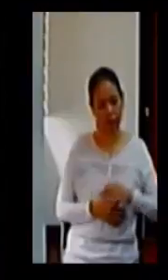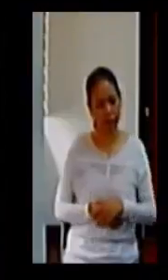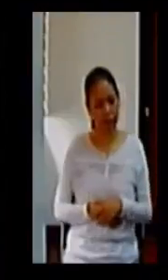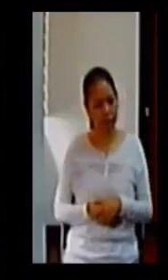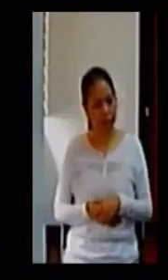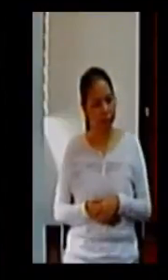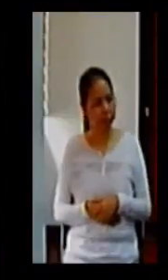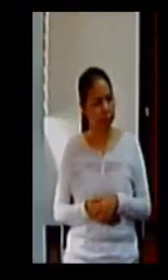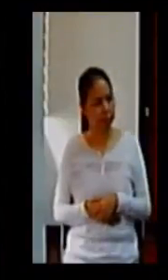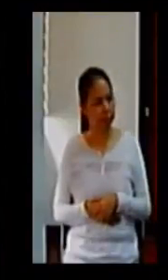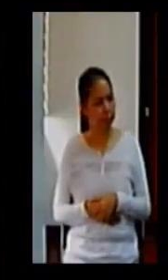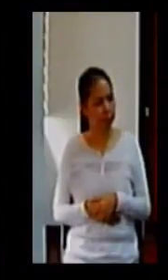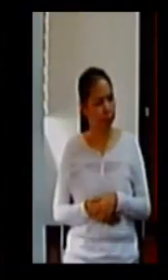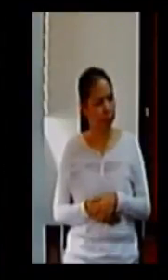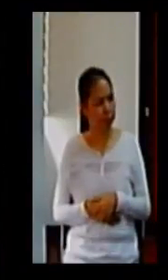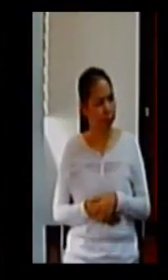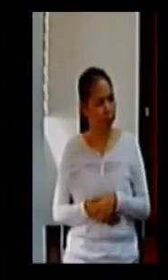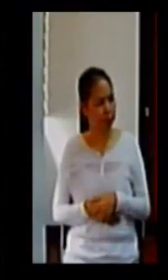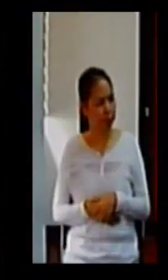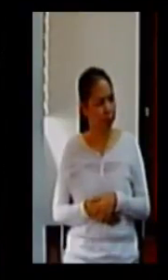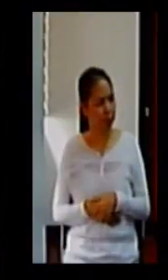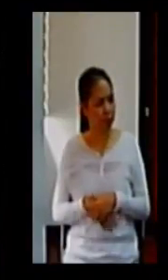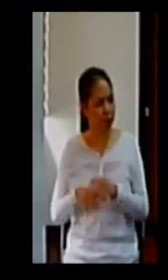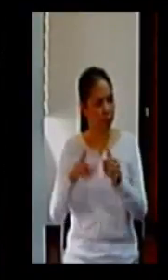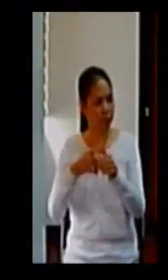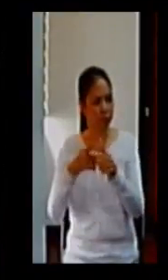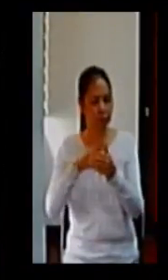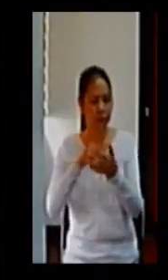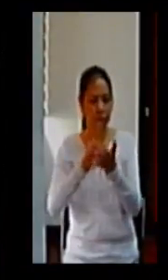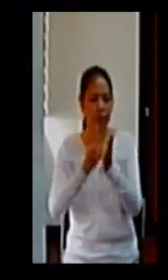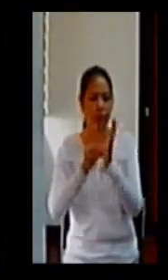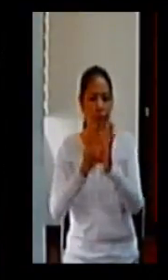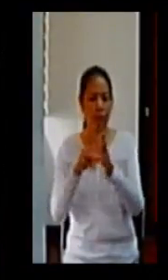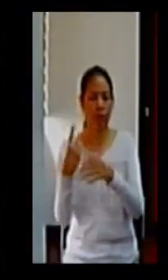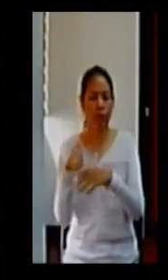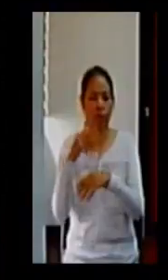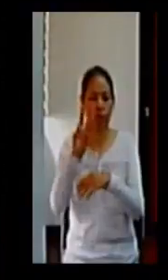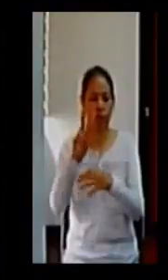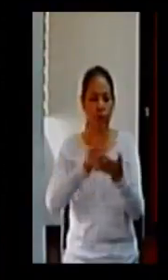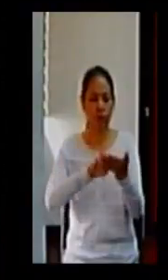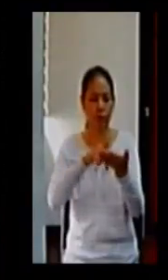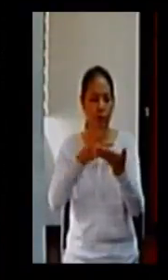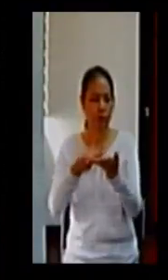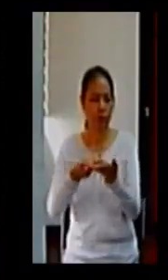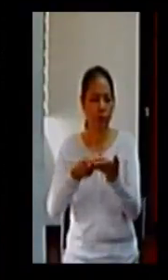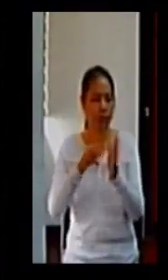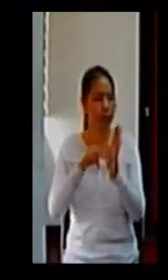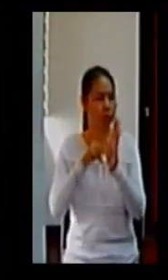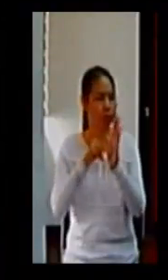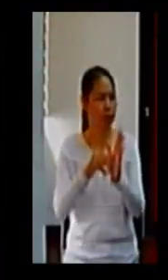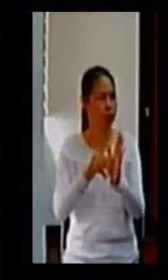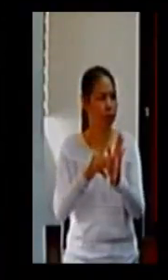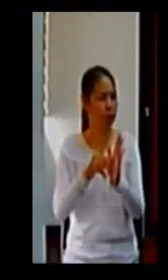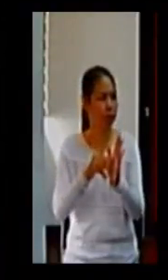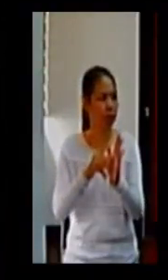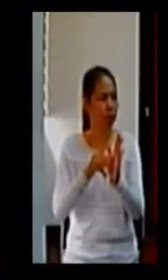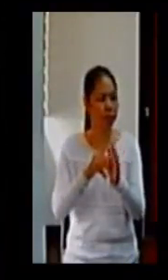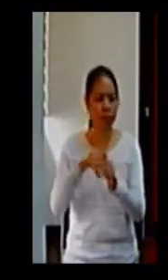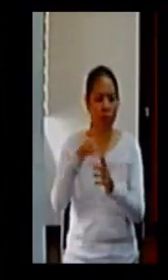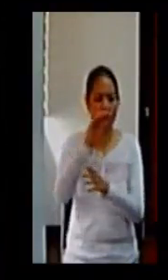Now, this first document, Your Honor, consisting of two pages, has been previously marked as quintuple O.